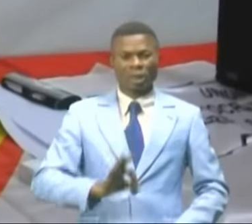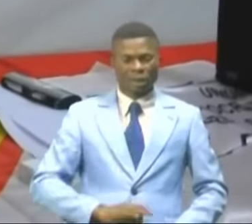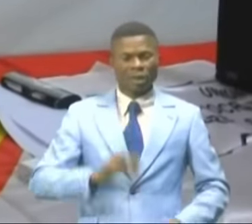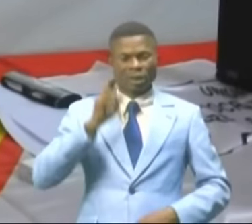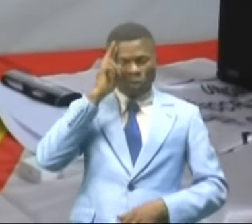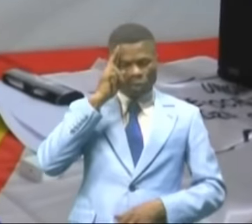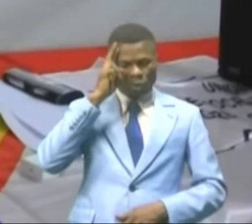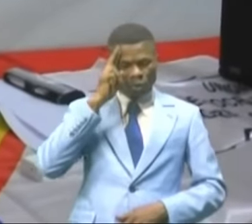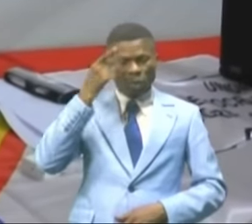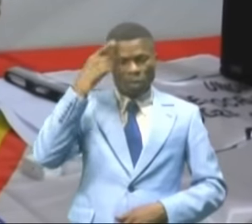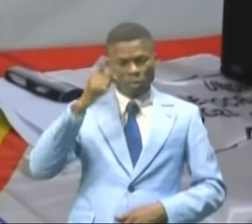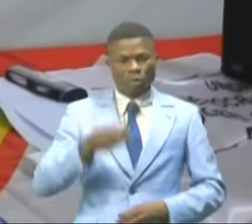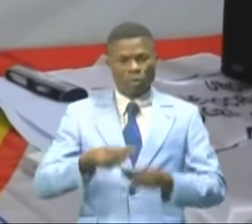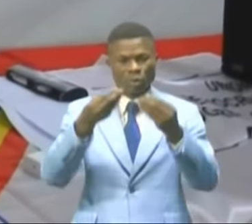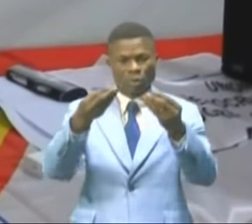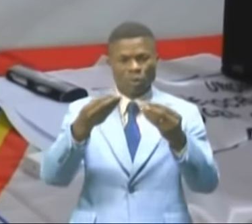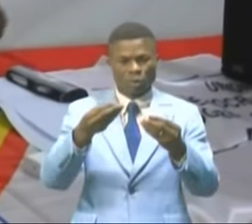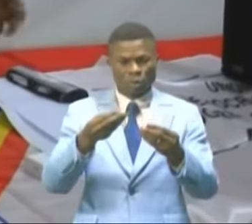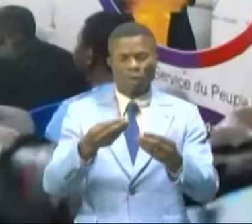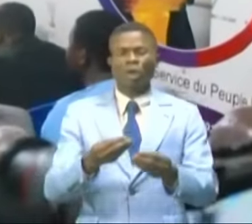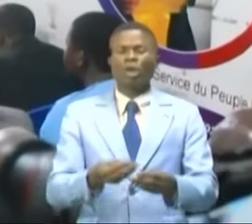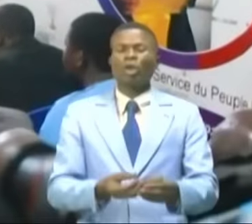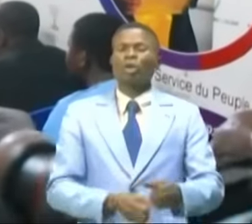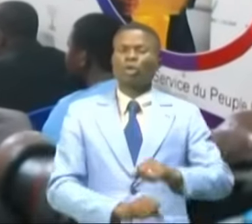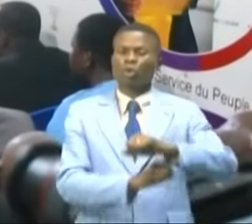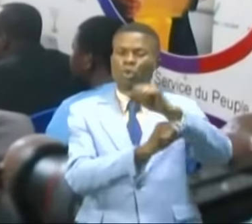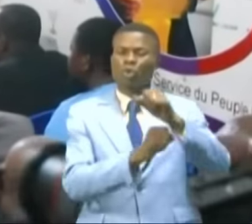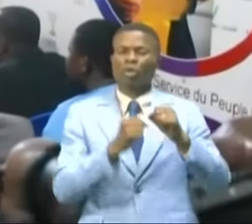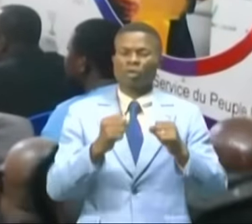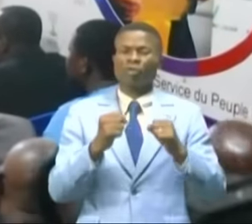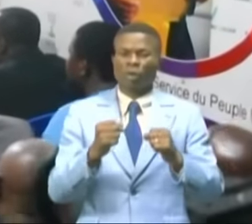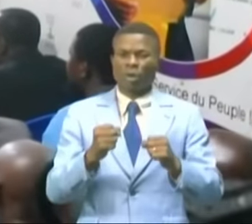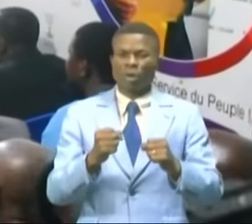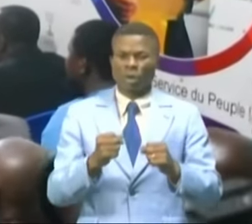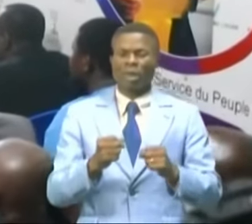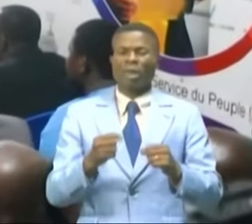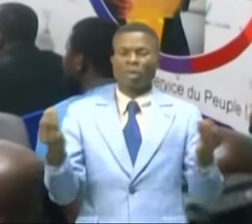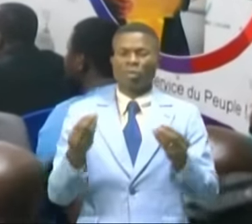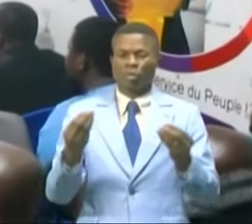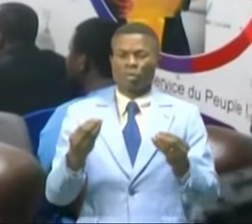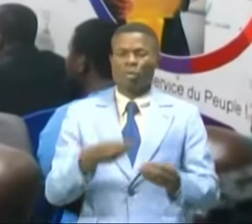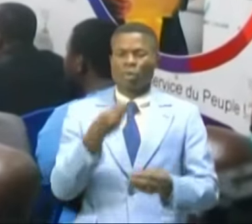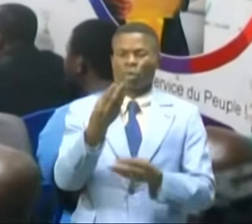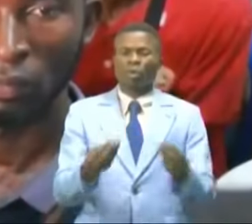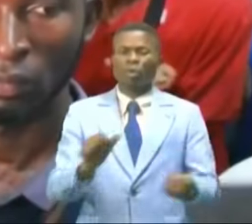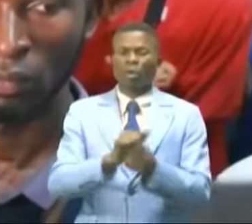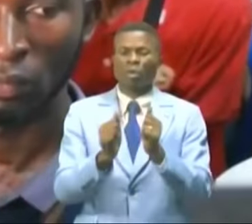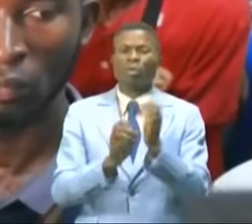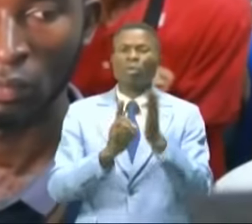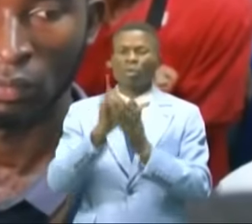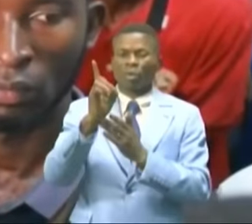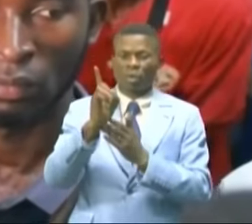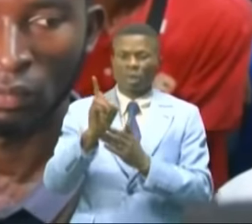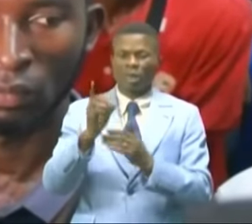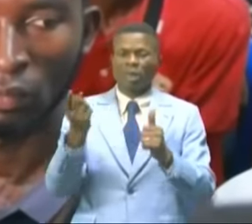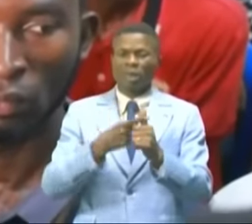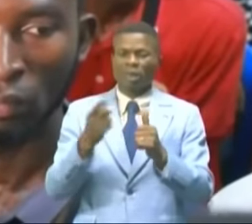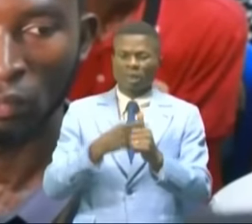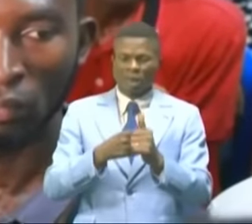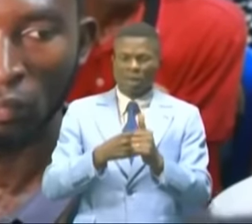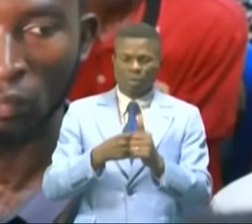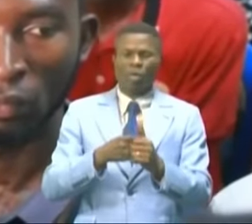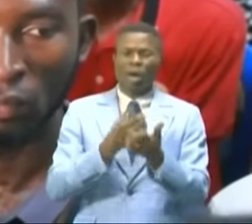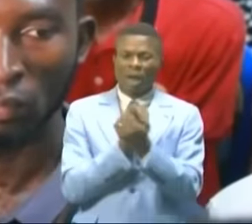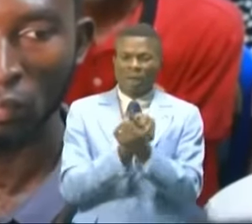réfléchissent pour apporter une contribution efficiente et efficace afin de relever les défis de développement suivant les axes